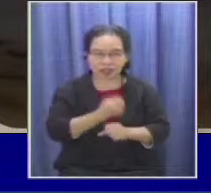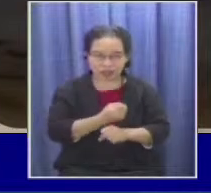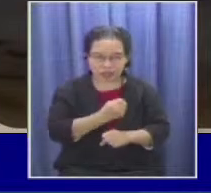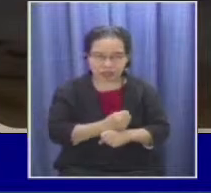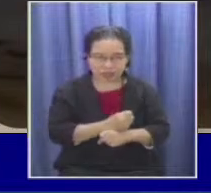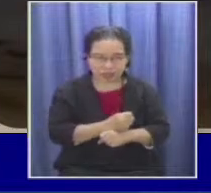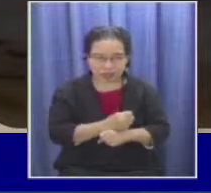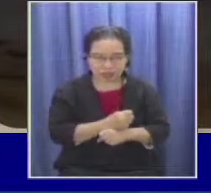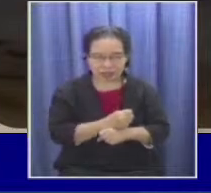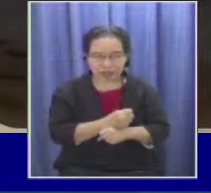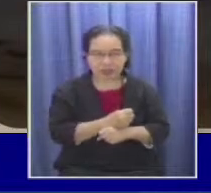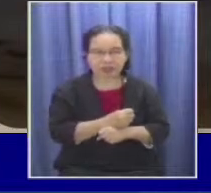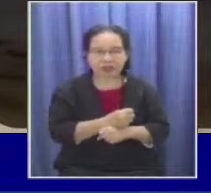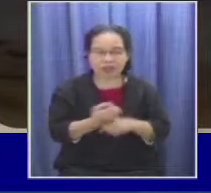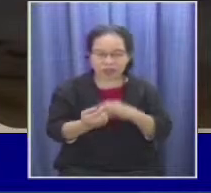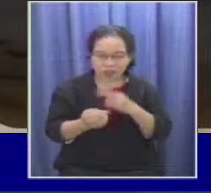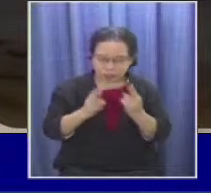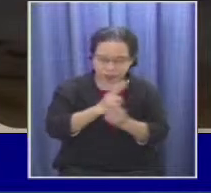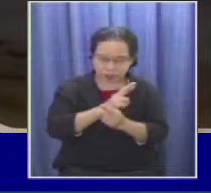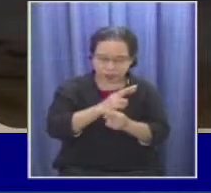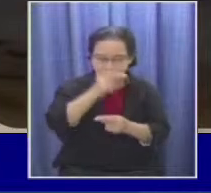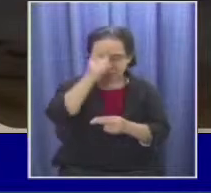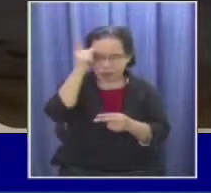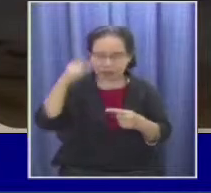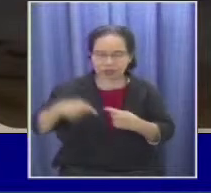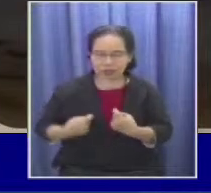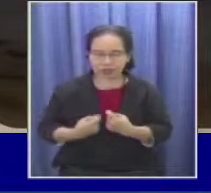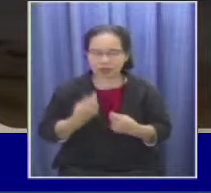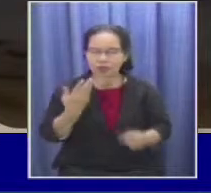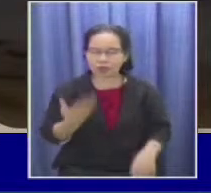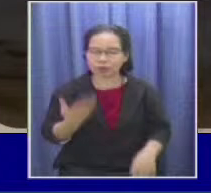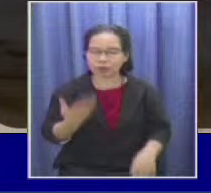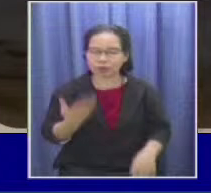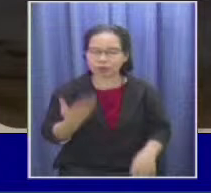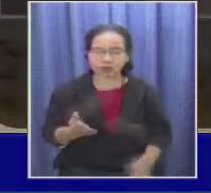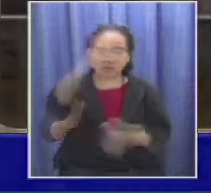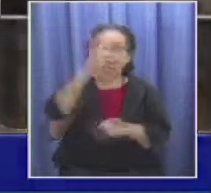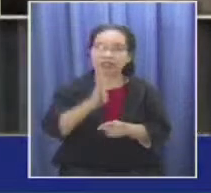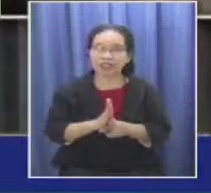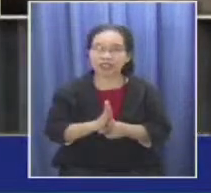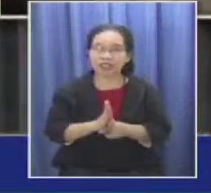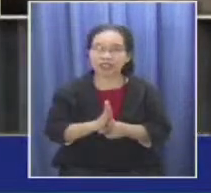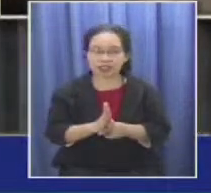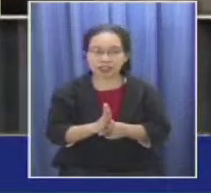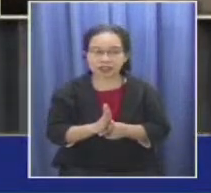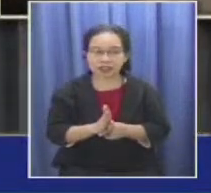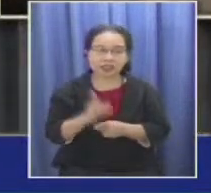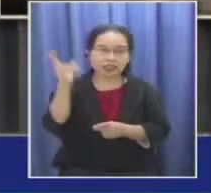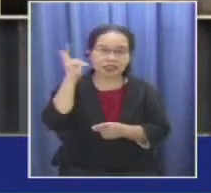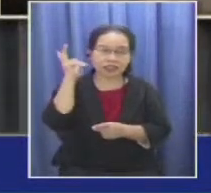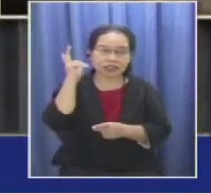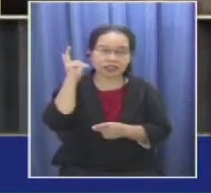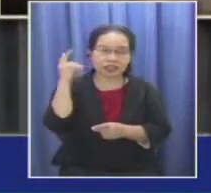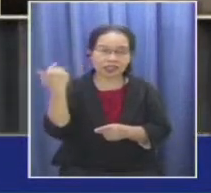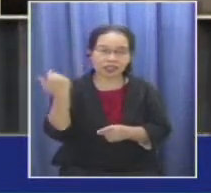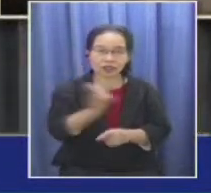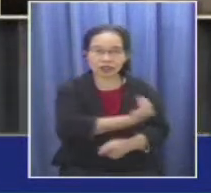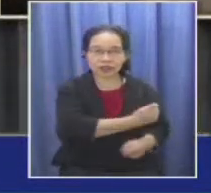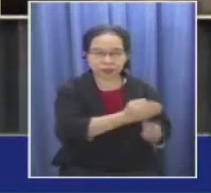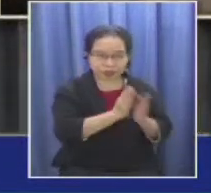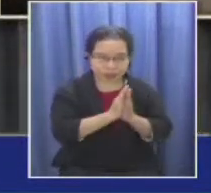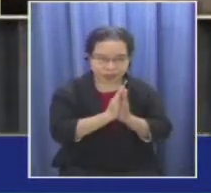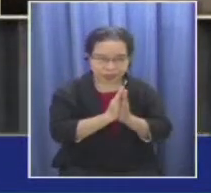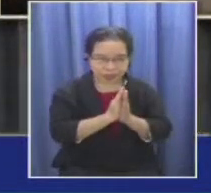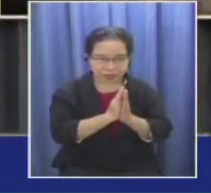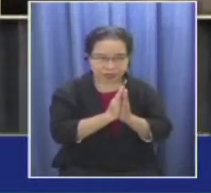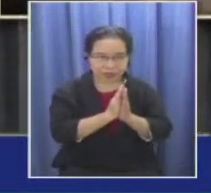ohunu wɔ mu abra wɔbɔ mpae no sakyera wa adwene gyae bɔne no manifre kwan mɔne no so enye bio na wɔbɔ mpae